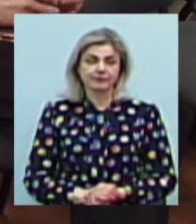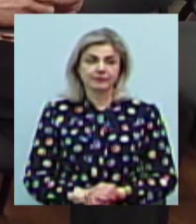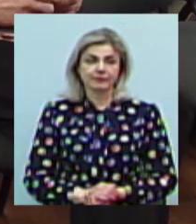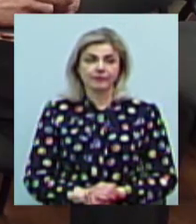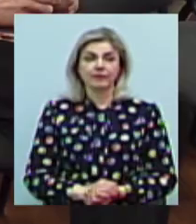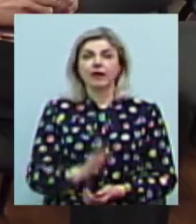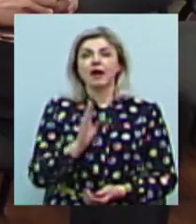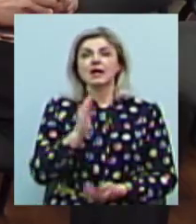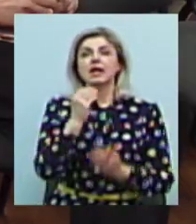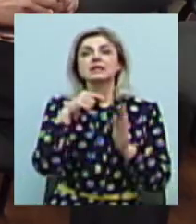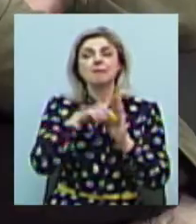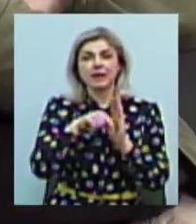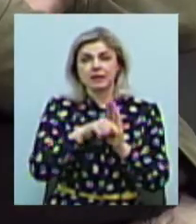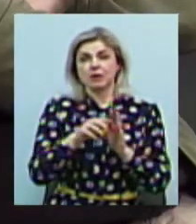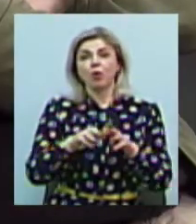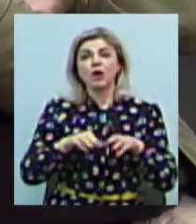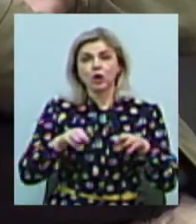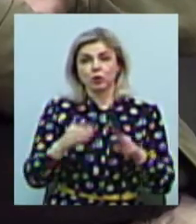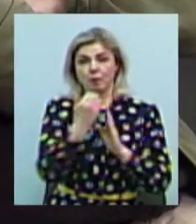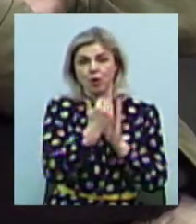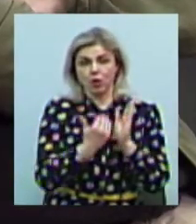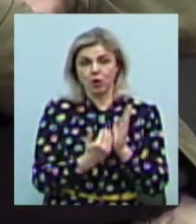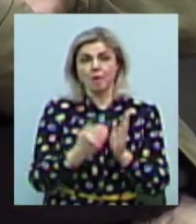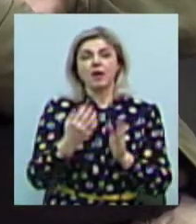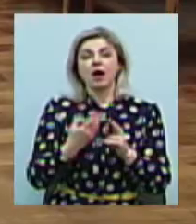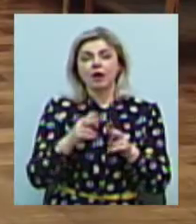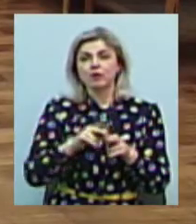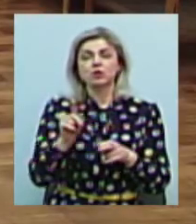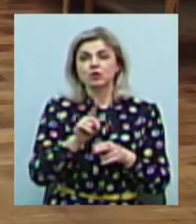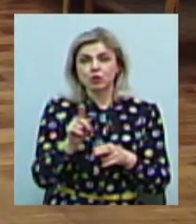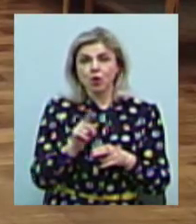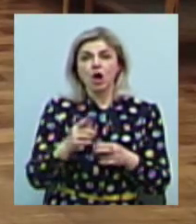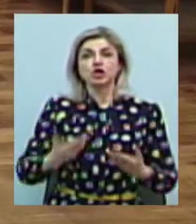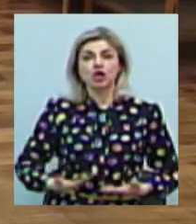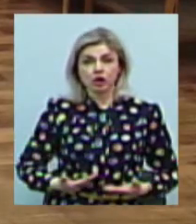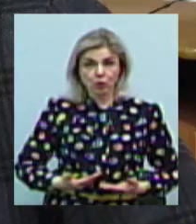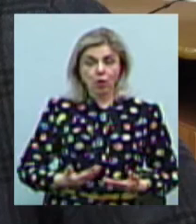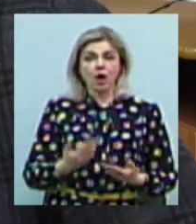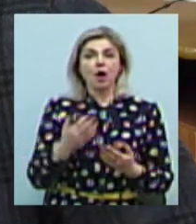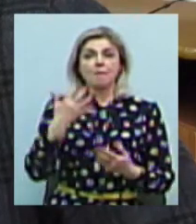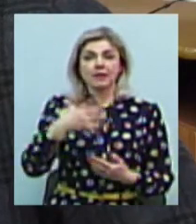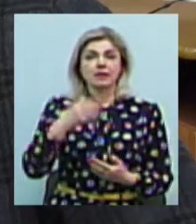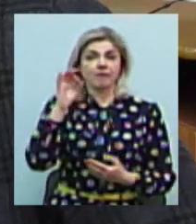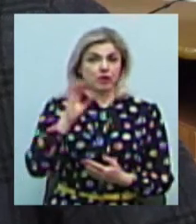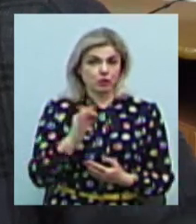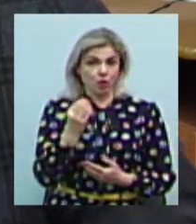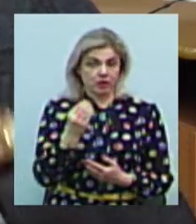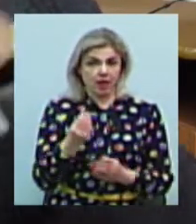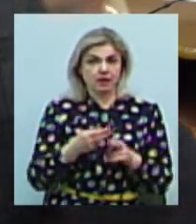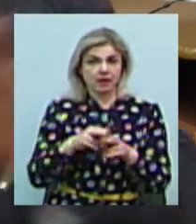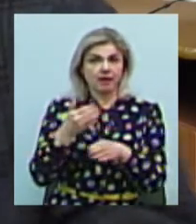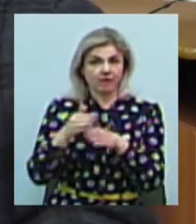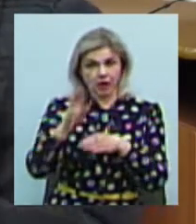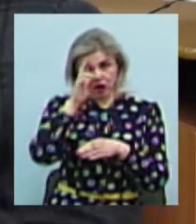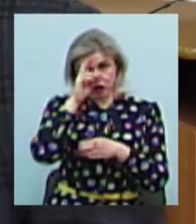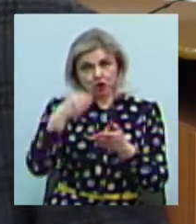Зміст урядової програми, якій була присвячена зустріч, в тому, що на вторинному ринку купується житло, по 50% грошей для цього виділяється з